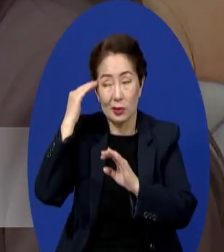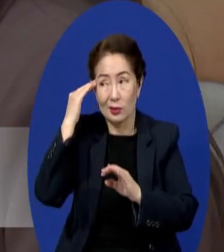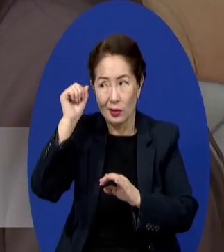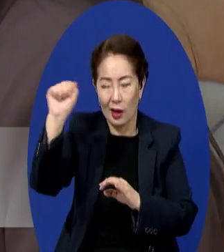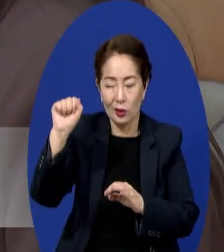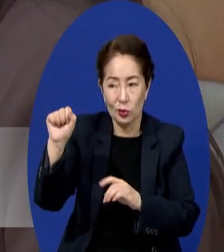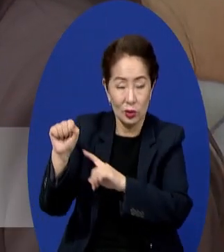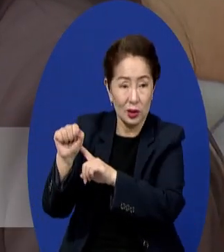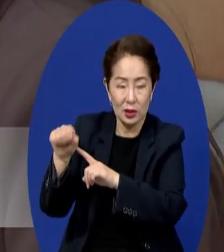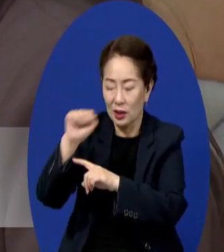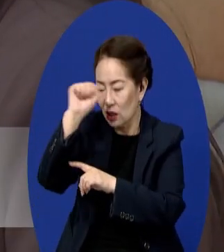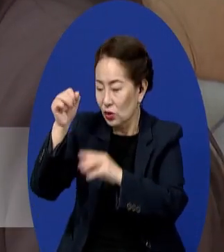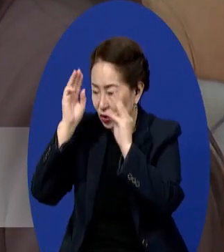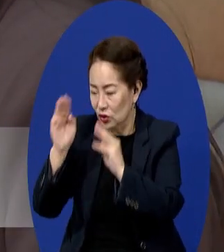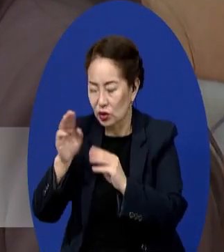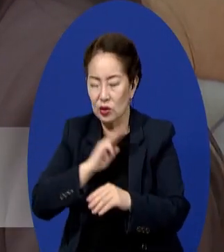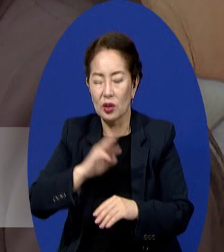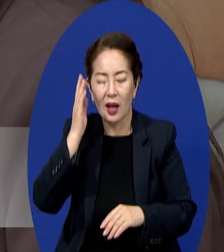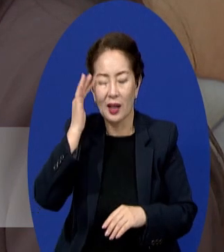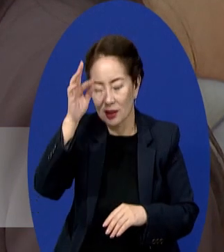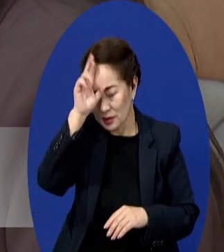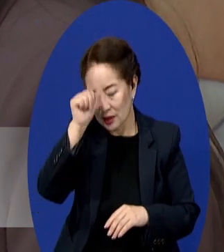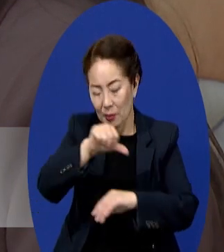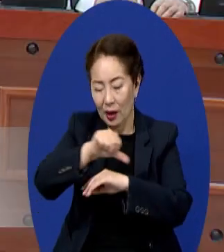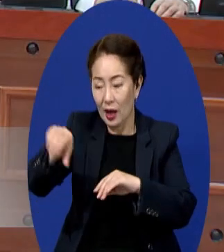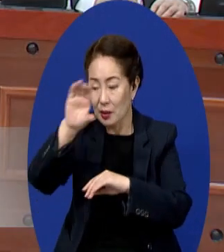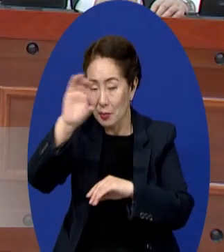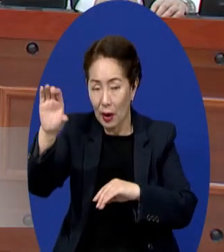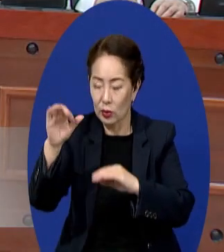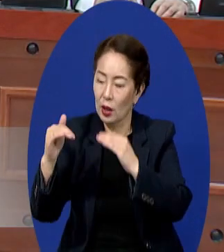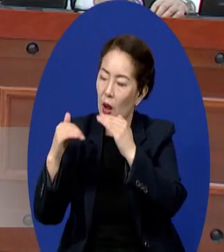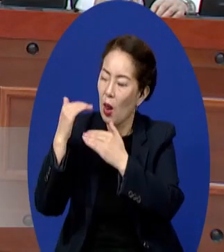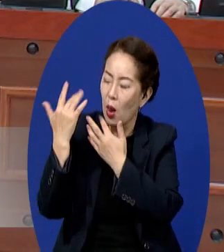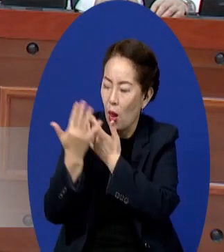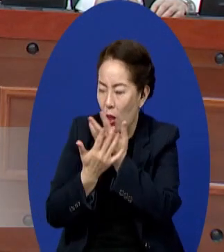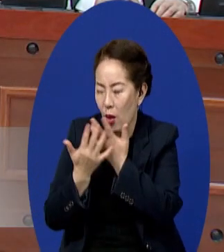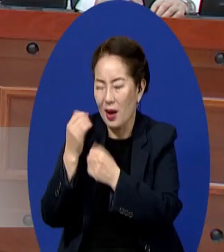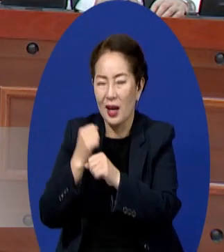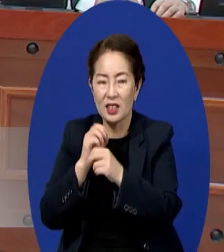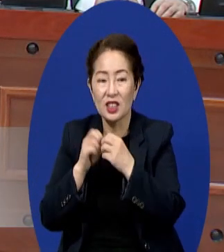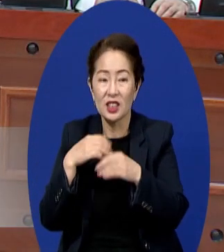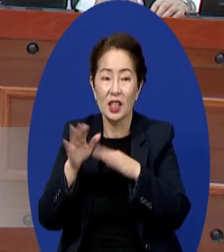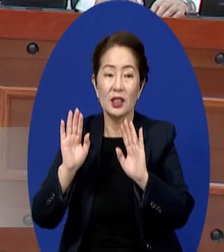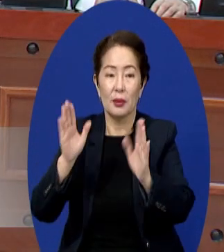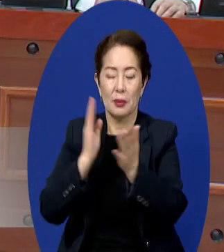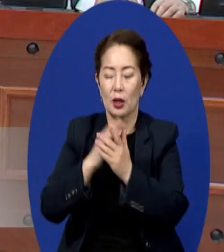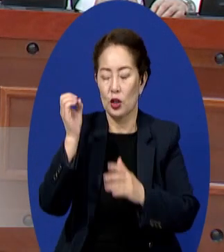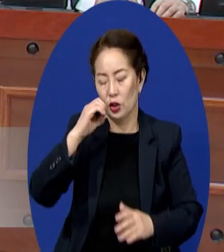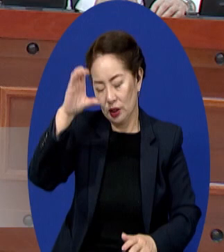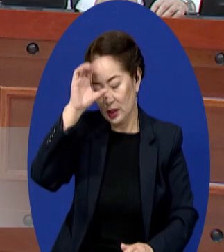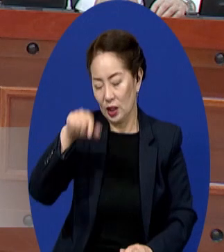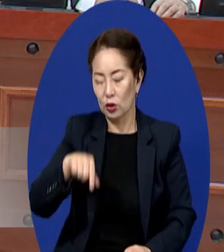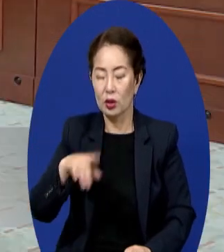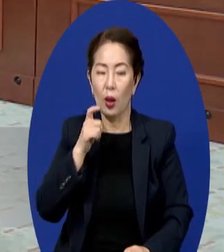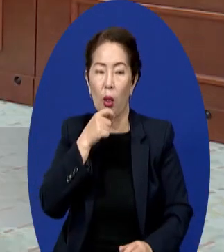энэхүү асуудлыг шийдвэрлэхээр засгийн газар гадаад харилцааны яам гайлийн байгууллагын төвшөнд бүхэл шаардлагатай ажлыг хийж хэрэгжүүлж байгаа гэдгийг ерөнхий сайд өнөөдөр